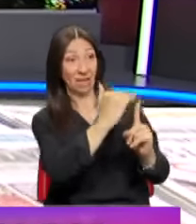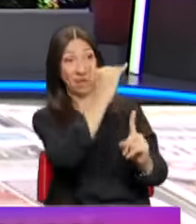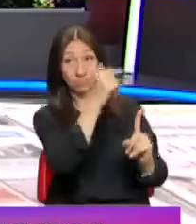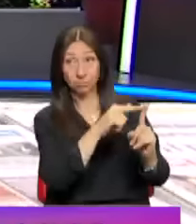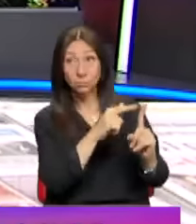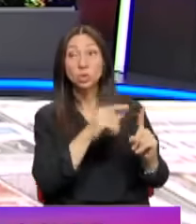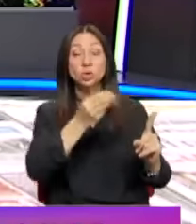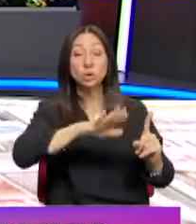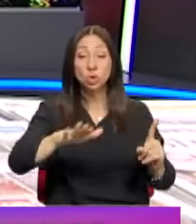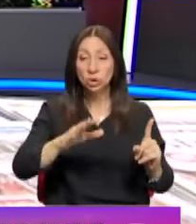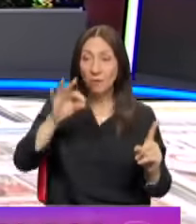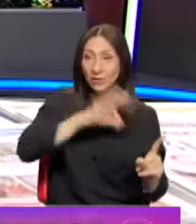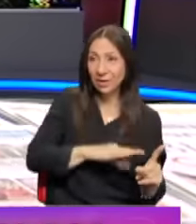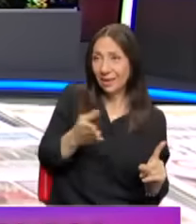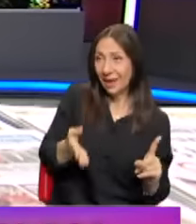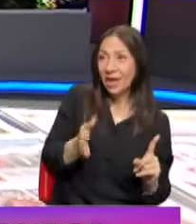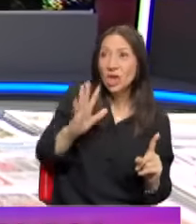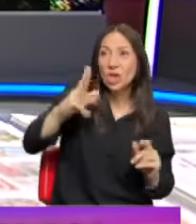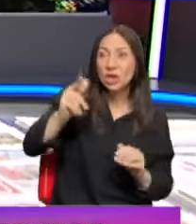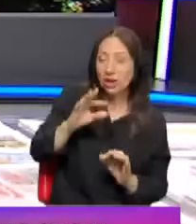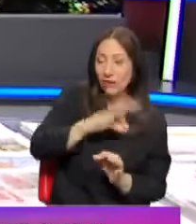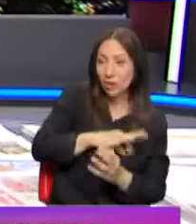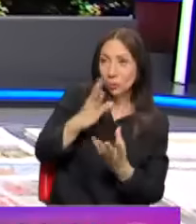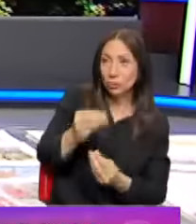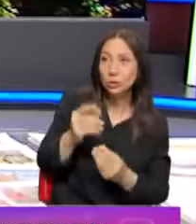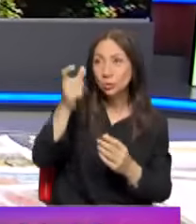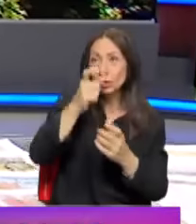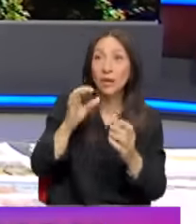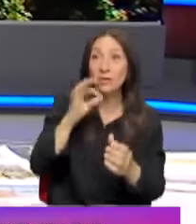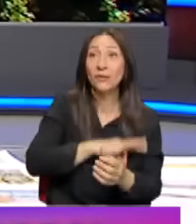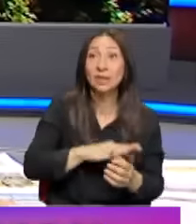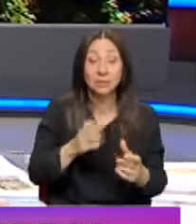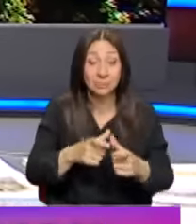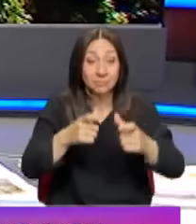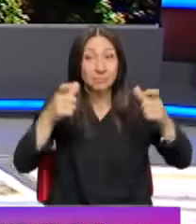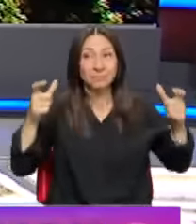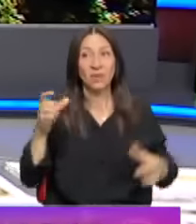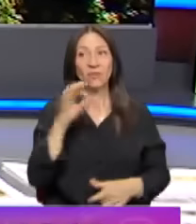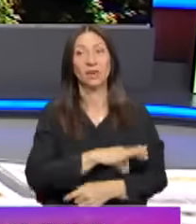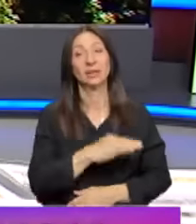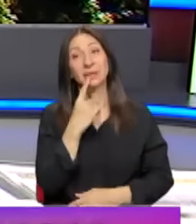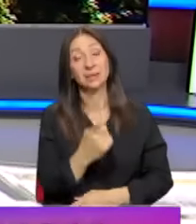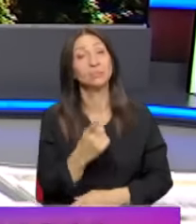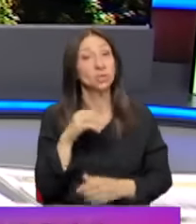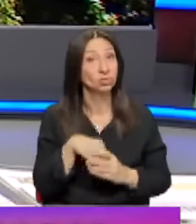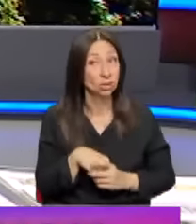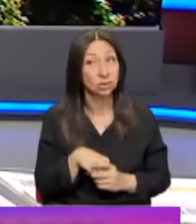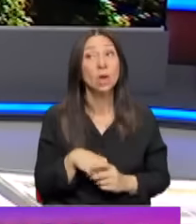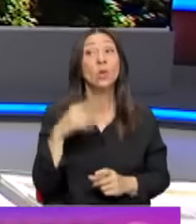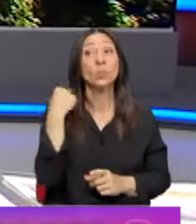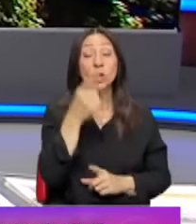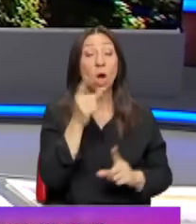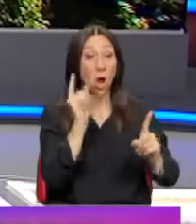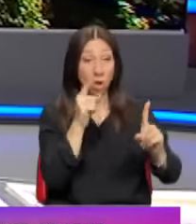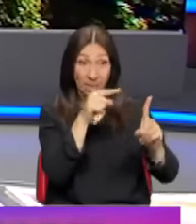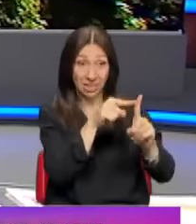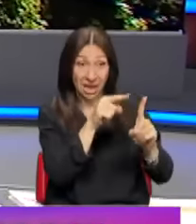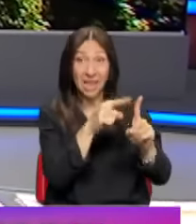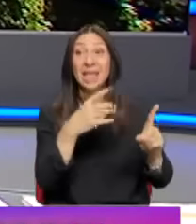olması çocuklarımıza fayda, geleceğimize fayda, ülkemize fayda, kalkınmamıza fayda dediğimiz için. Dolayısıyla